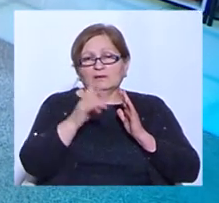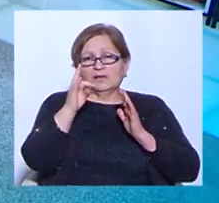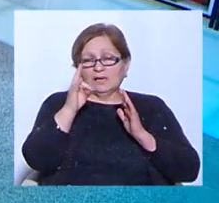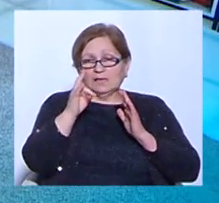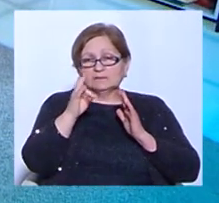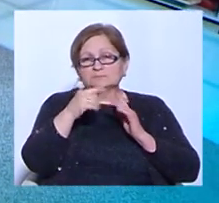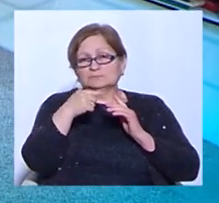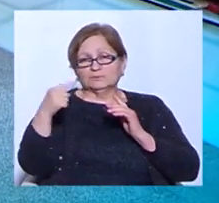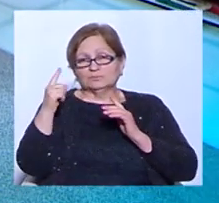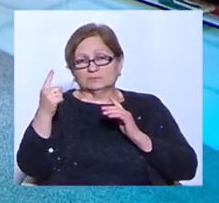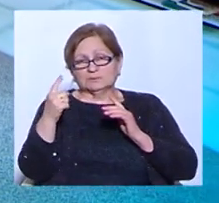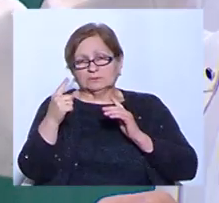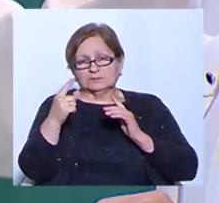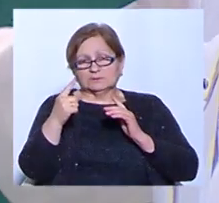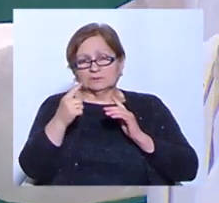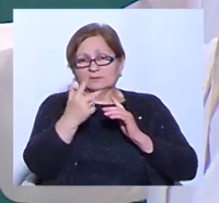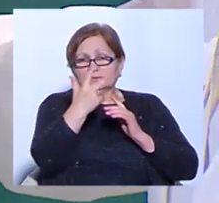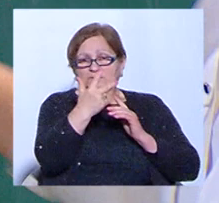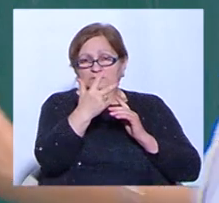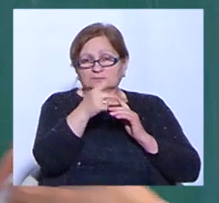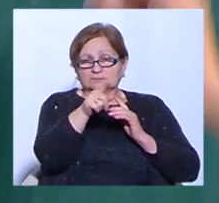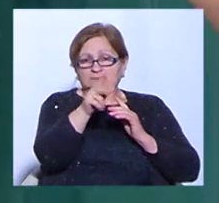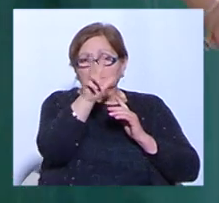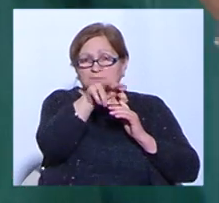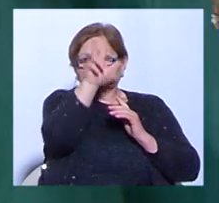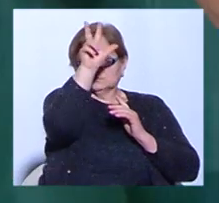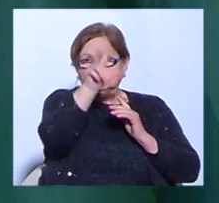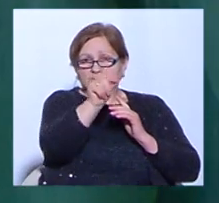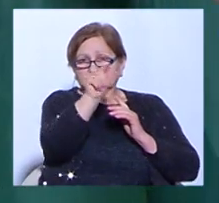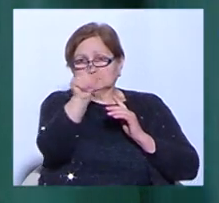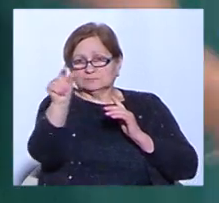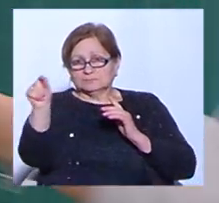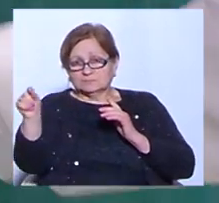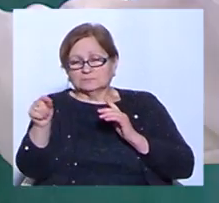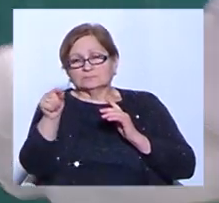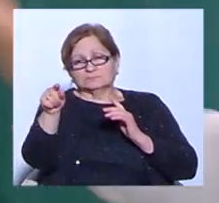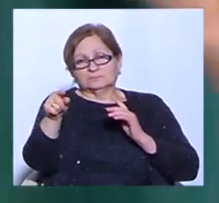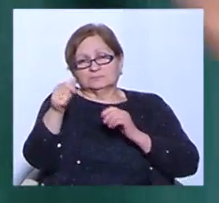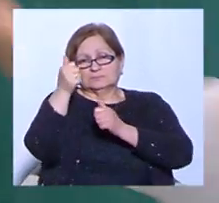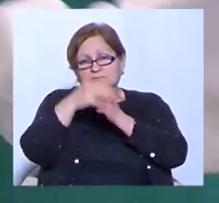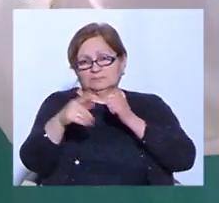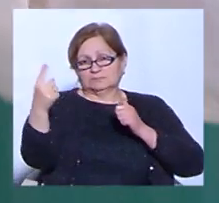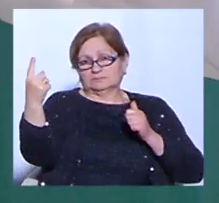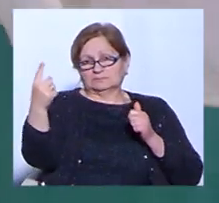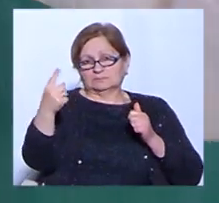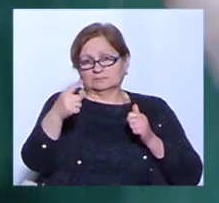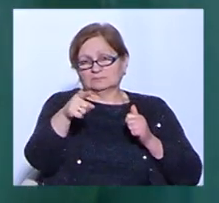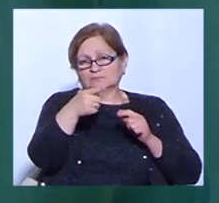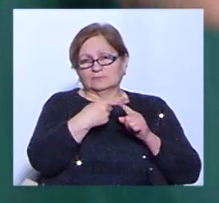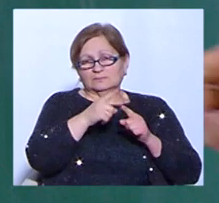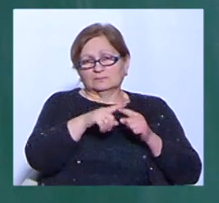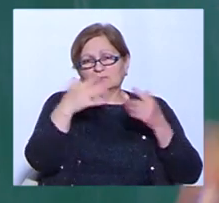n-1. ესეთი გვექნება 3 ცალი წყვილი და შუა ცენტრალური 1-იანი. ეს არის